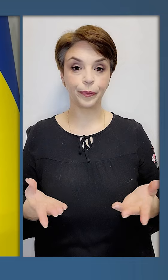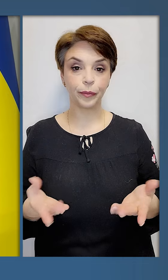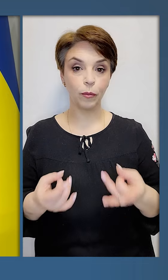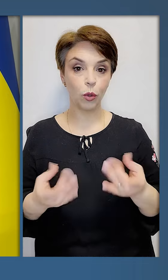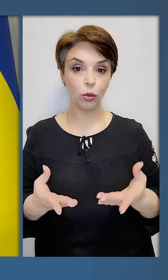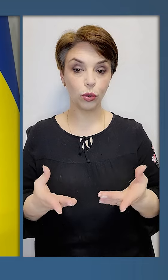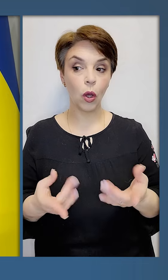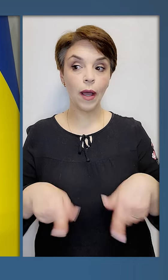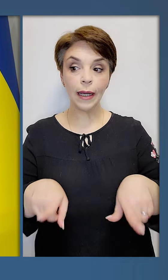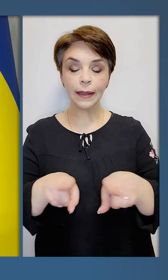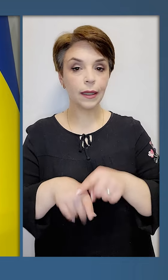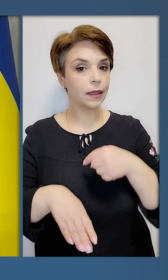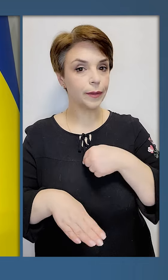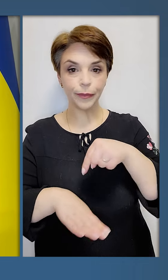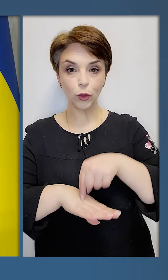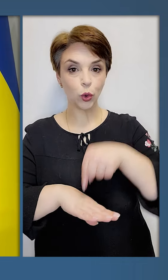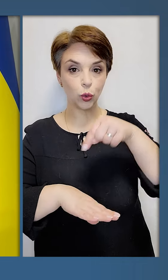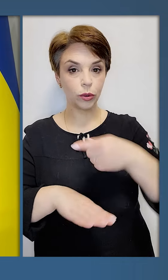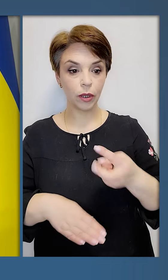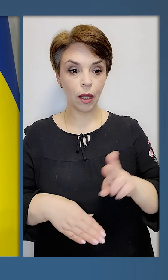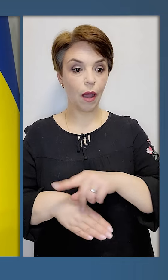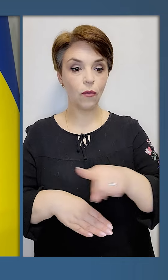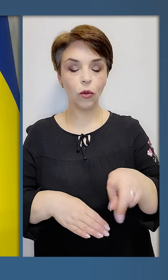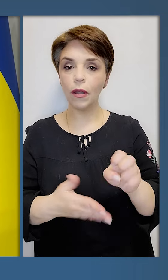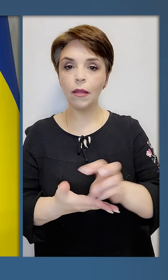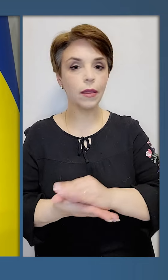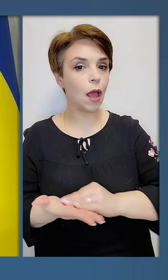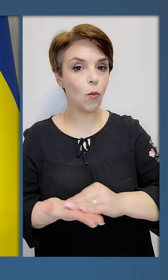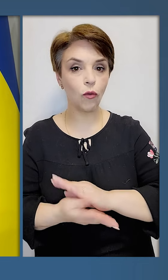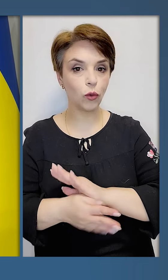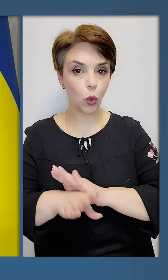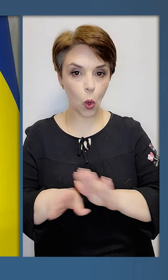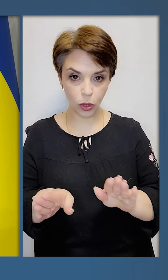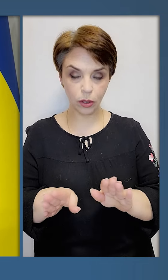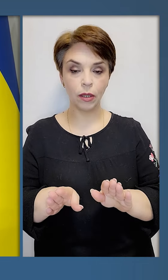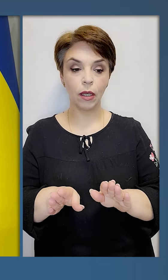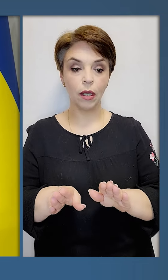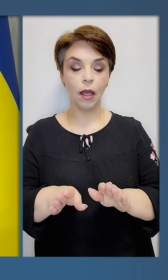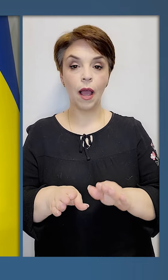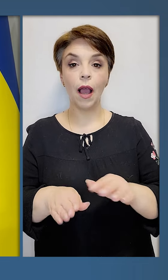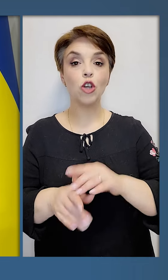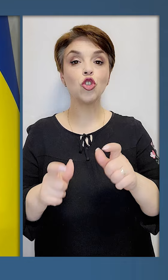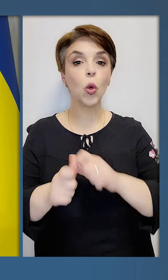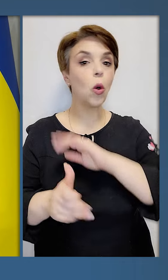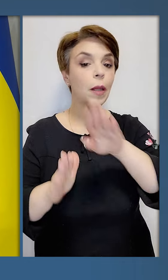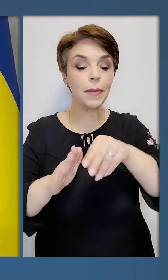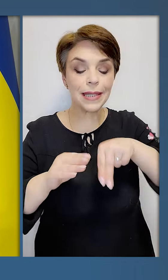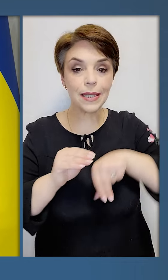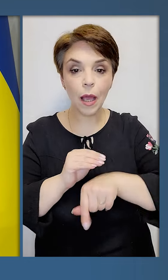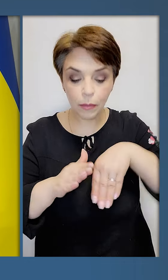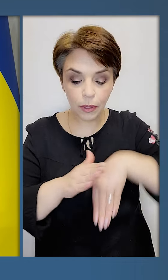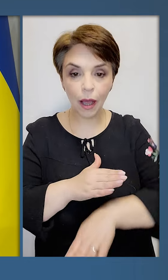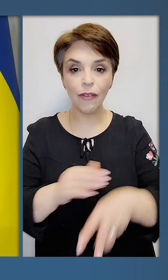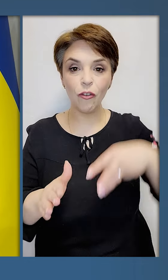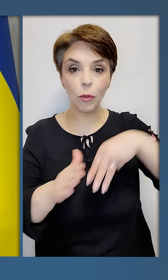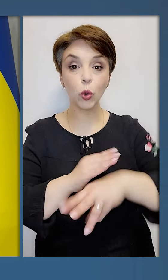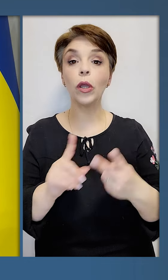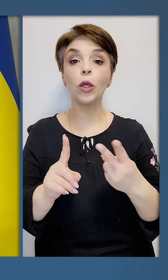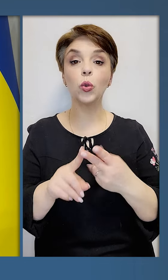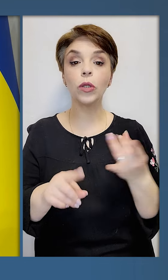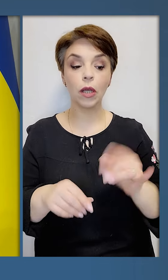це просто такі відчуття. Вони неповторні. Вона підземна, у метро, я другий раз